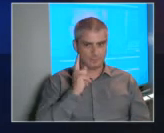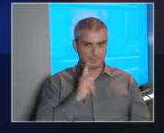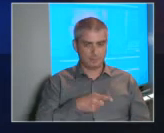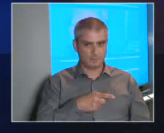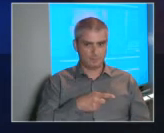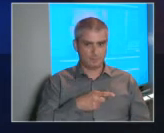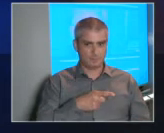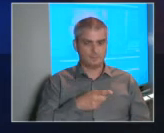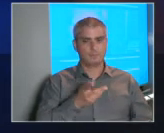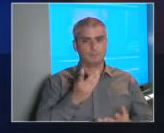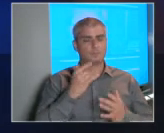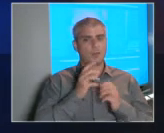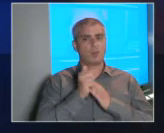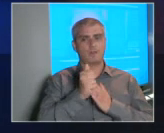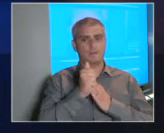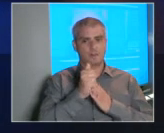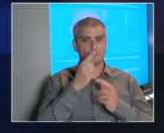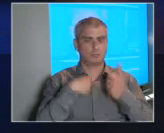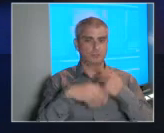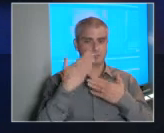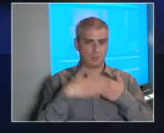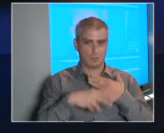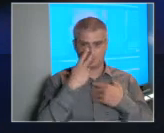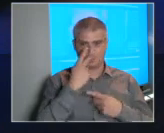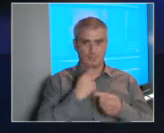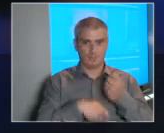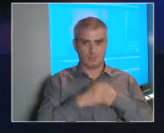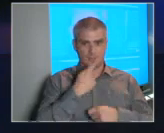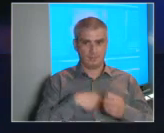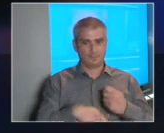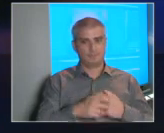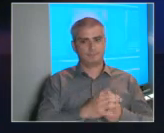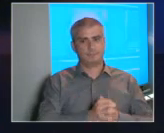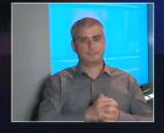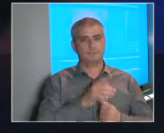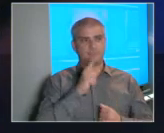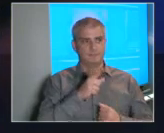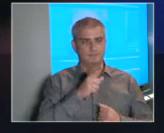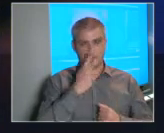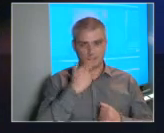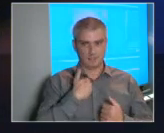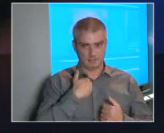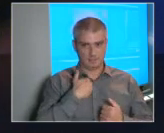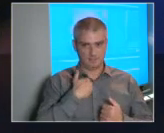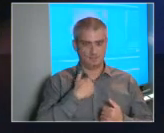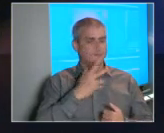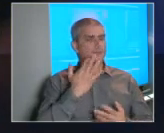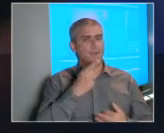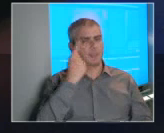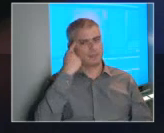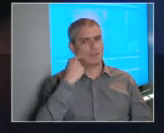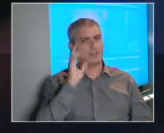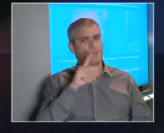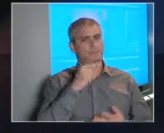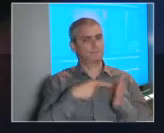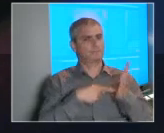עבור מי הוביל אותם בשנים הקרובות מבחינה כלכלית. וזה נראה לי ישן שם. עד כמה דעתך זה יבוא